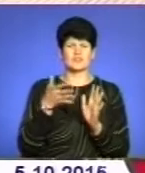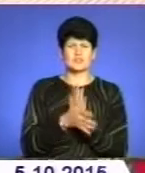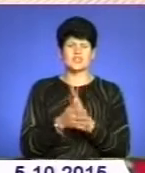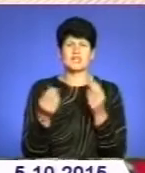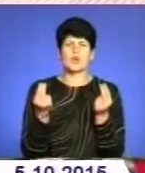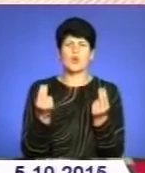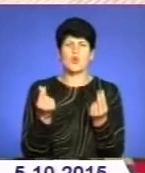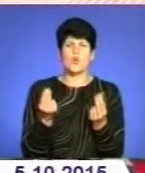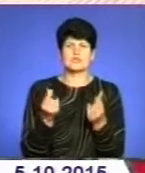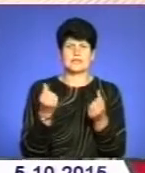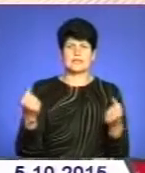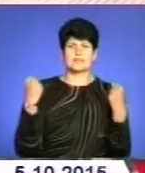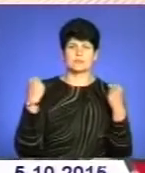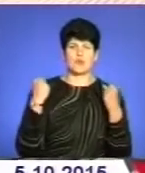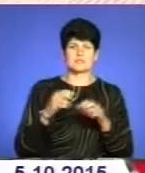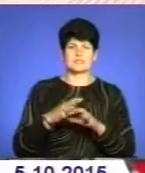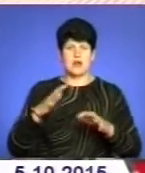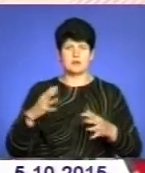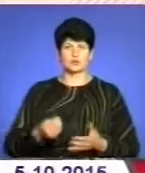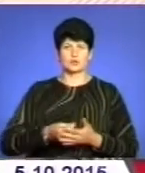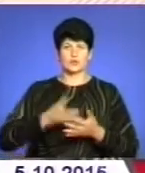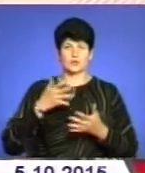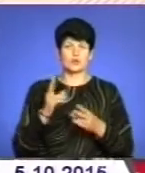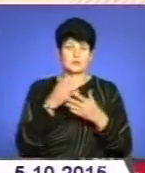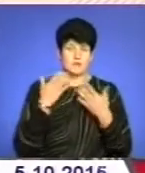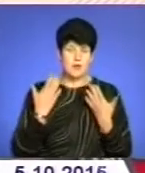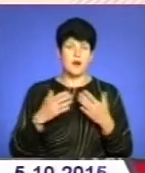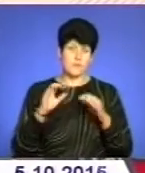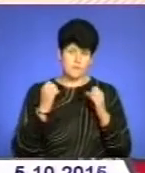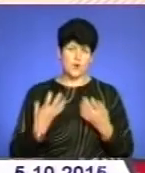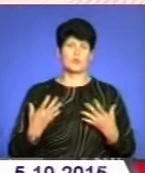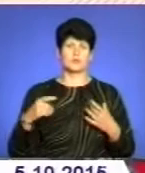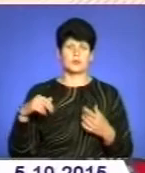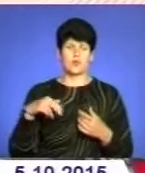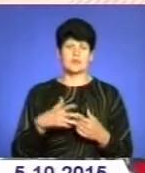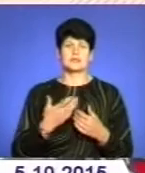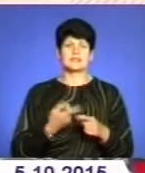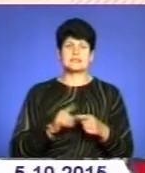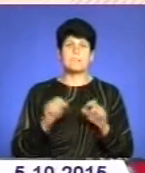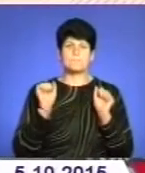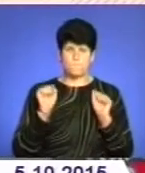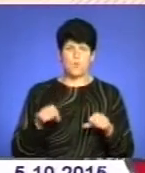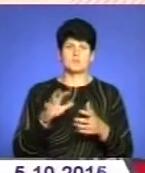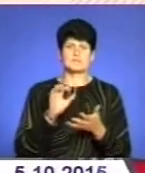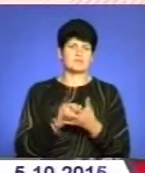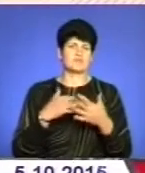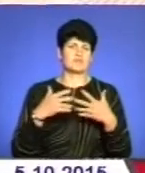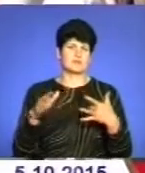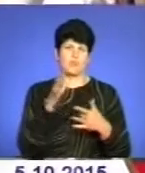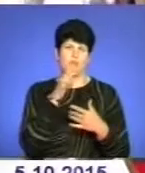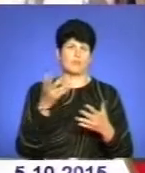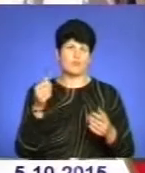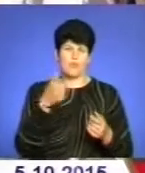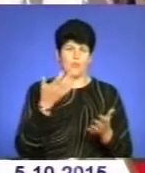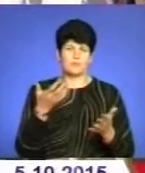на спортзали дорогі, якщо хтось не має, а іменно просто приходити, при тому, що це можна займатися в будь-яку пору року.